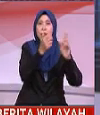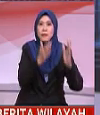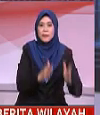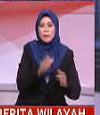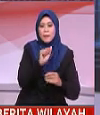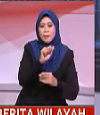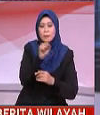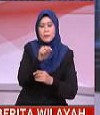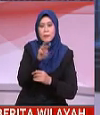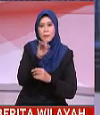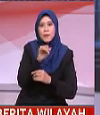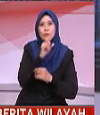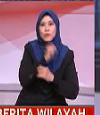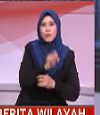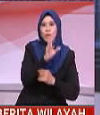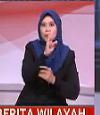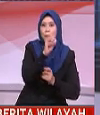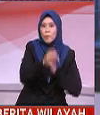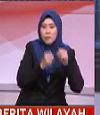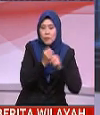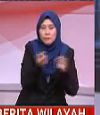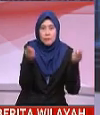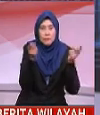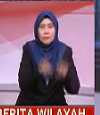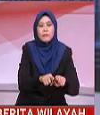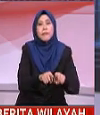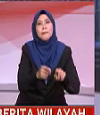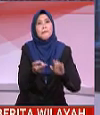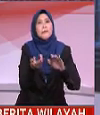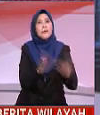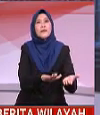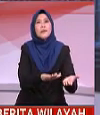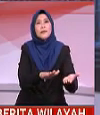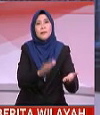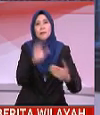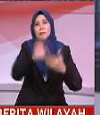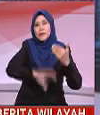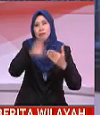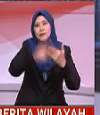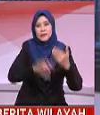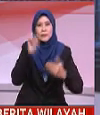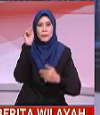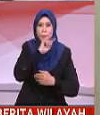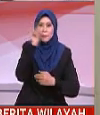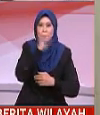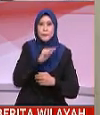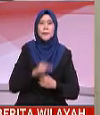Azmi Yusof, 60 tahun, meninggal dunia di lokasi akibat cedera parah.